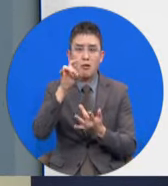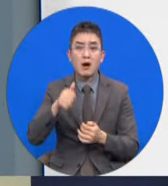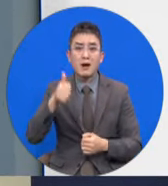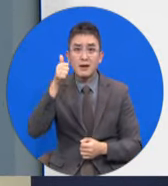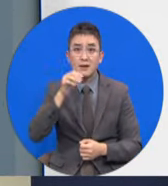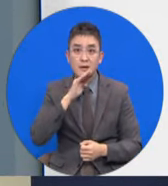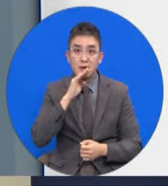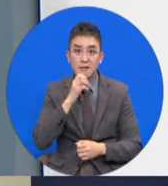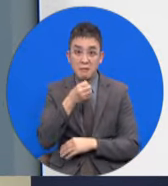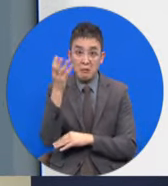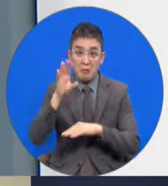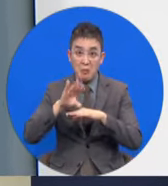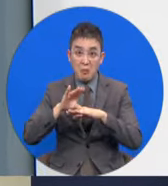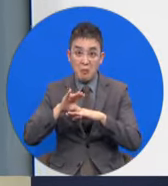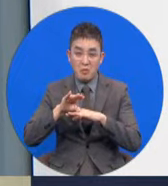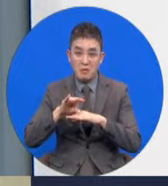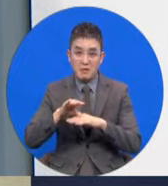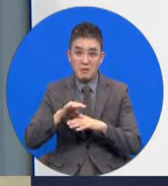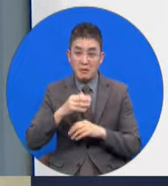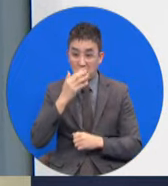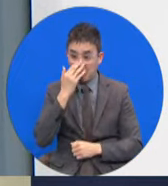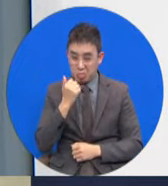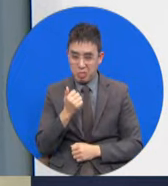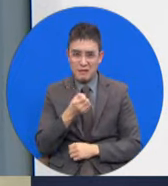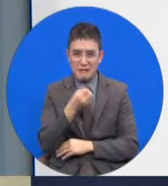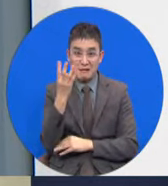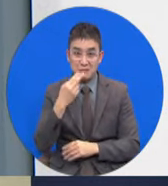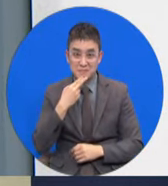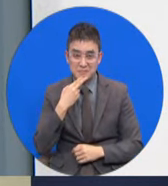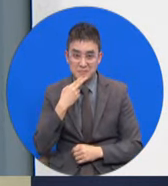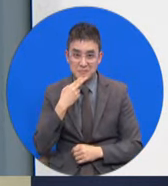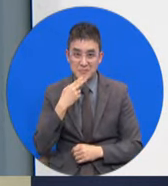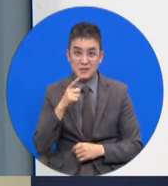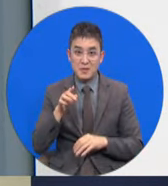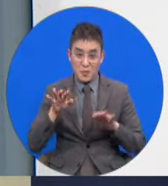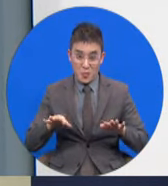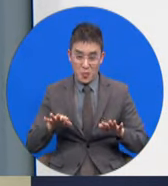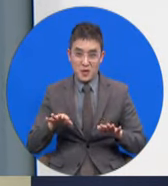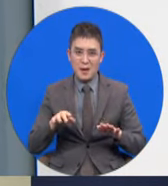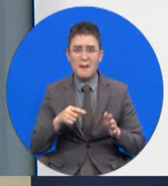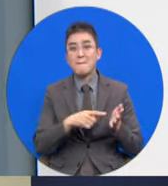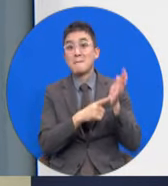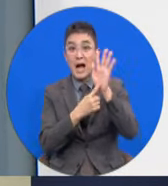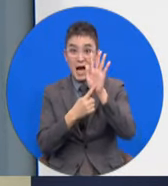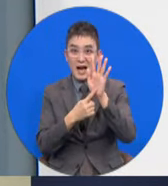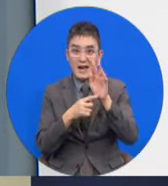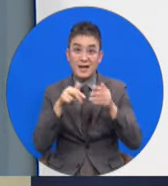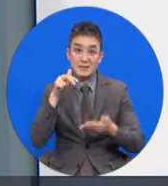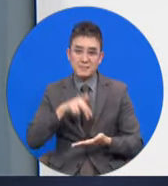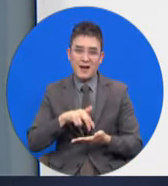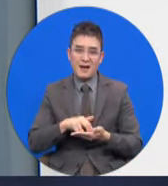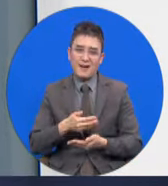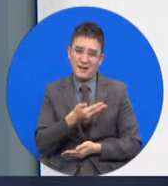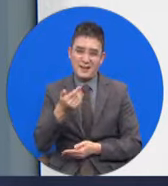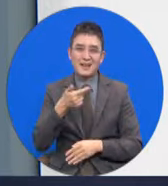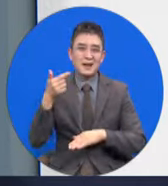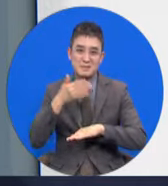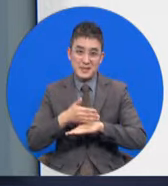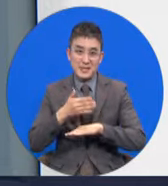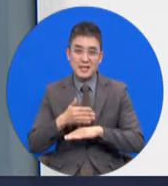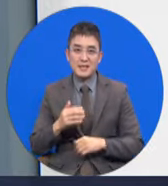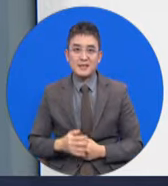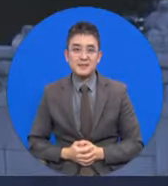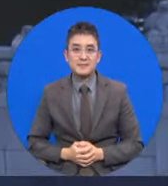그건 재미없다고 하지 않습니다. 그런데 오늘 프로그램에서 이걸 이야기할 수 있어서 우리 제작진에게 감사를 드립니다. 안영환 전 의원님은